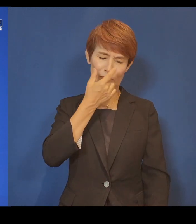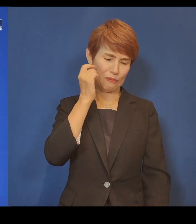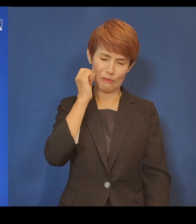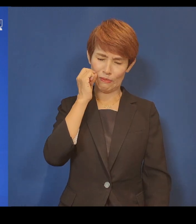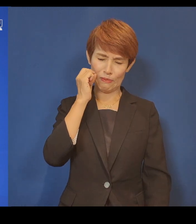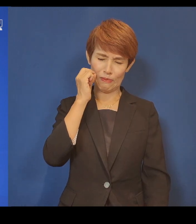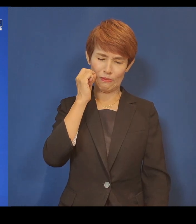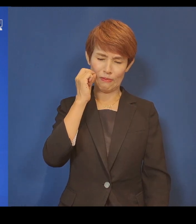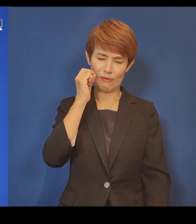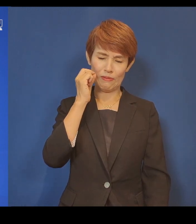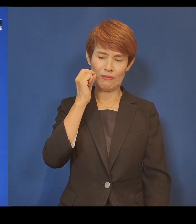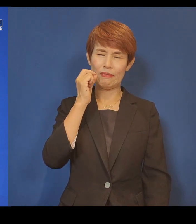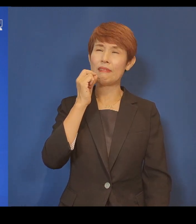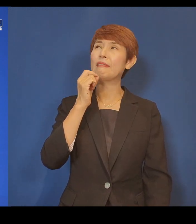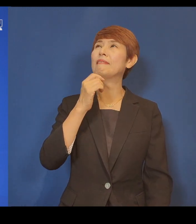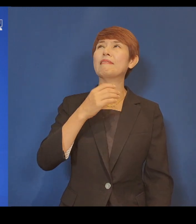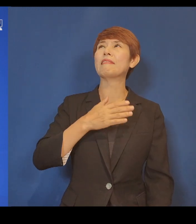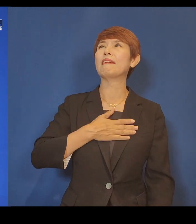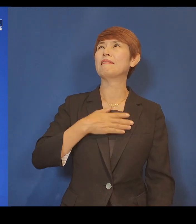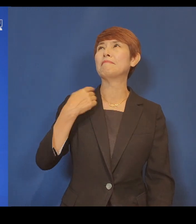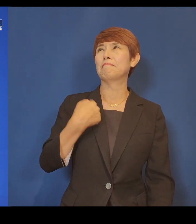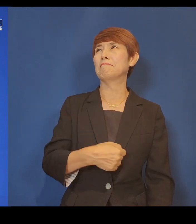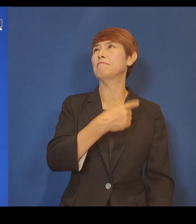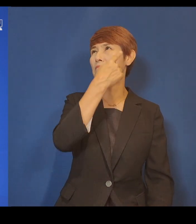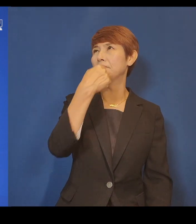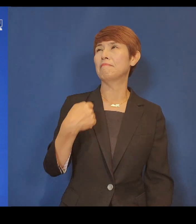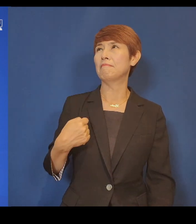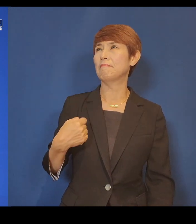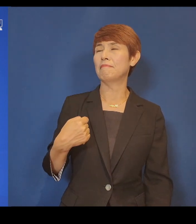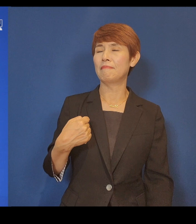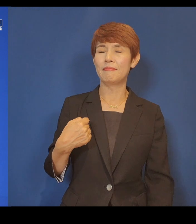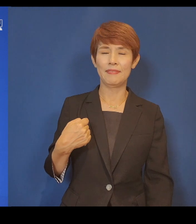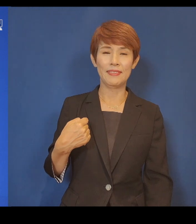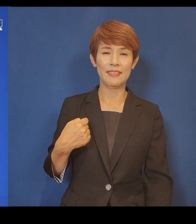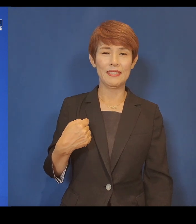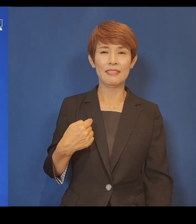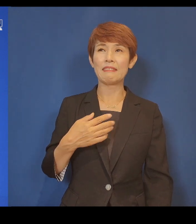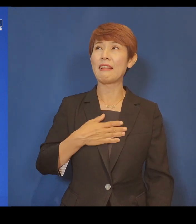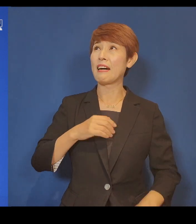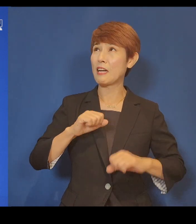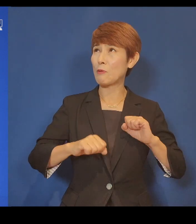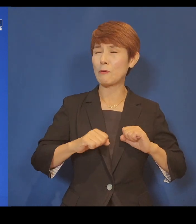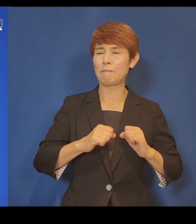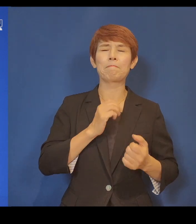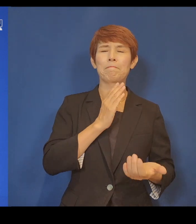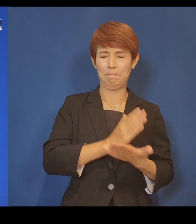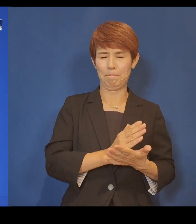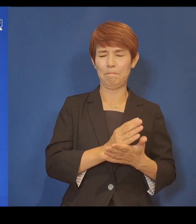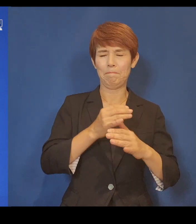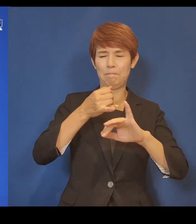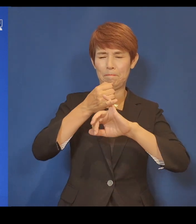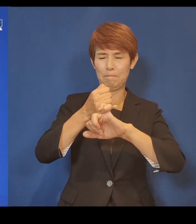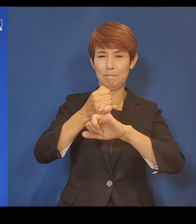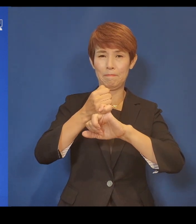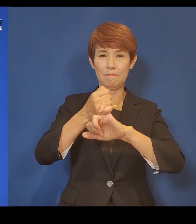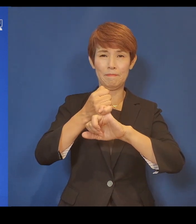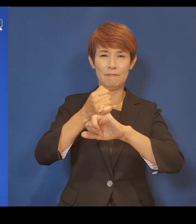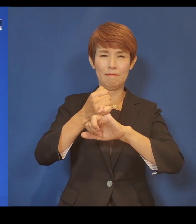아닌 인생입니다. 저는 부족한 인생입니다. 제가 이 행동을 하지 않겠습니다.